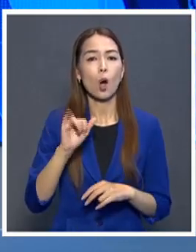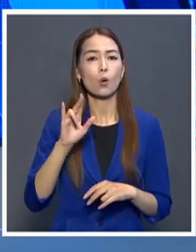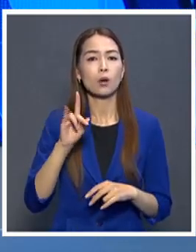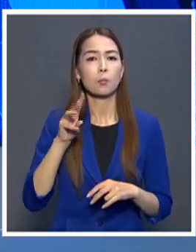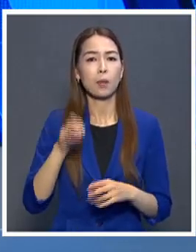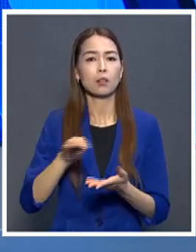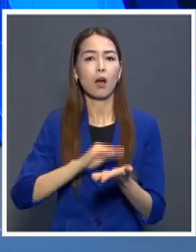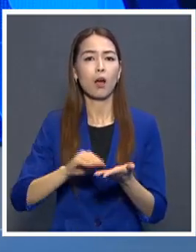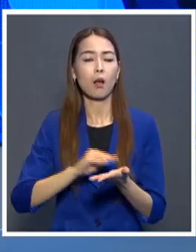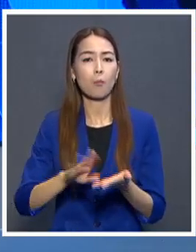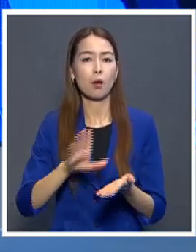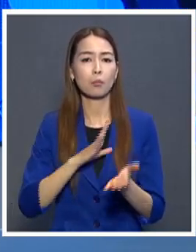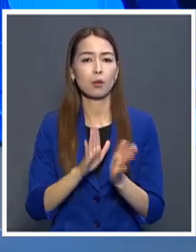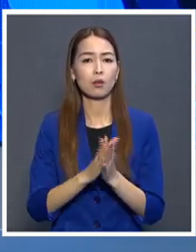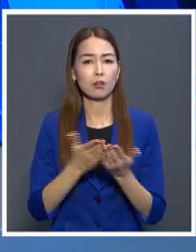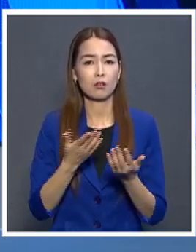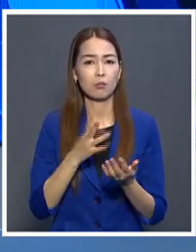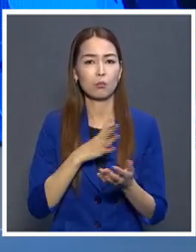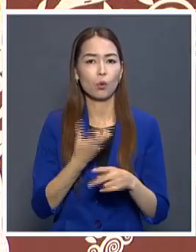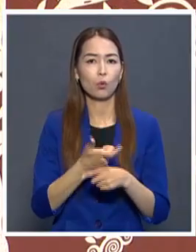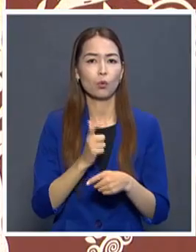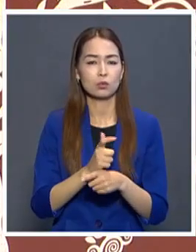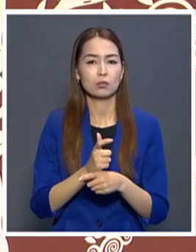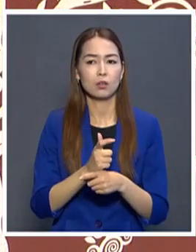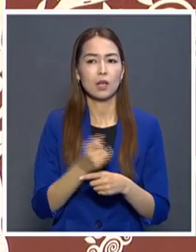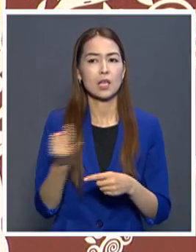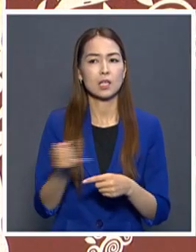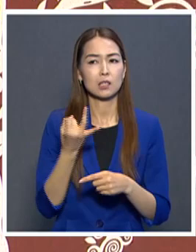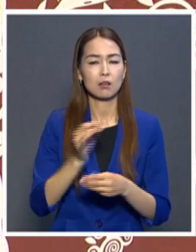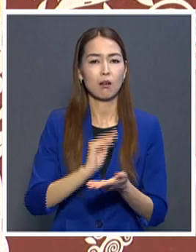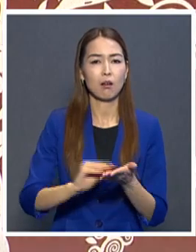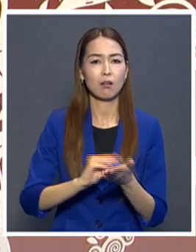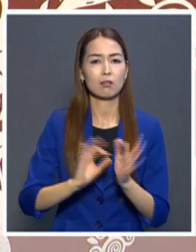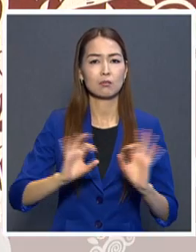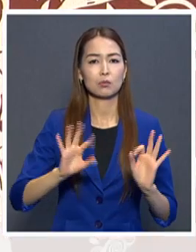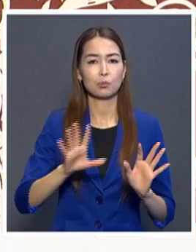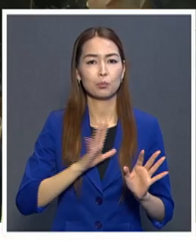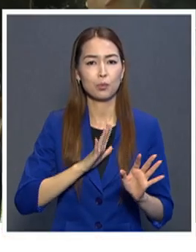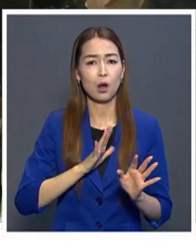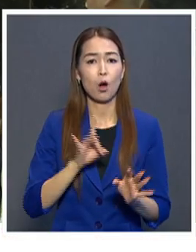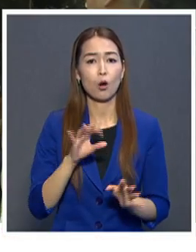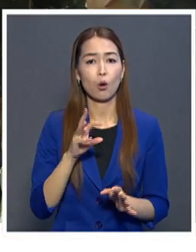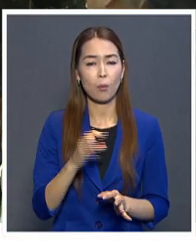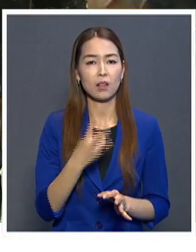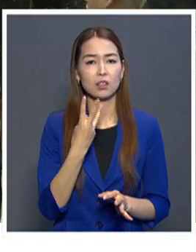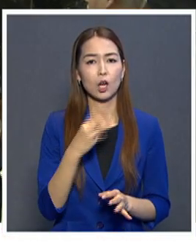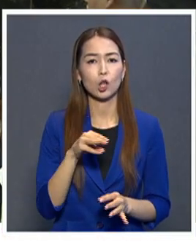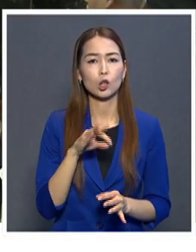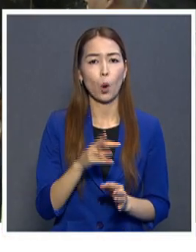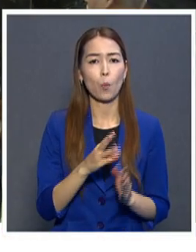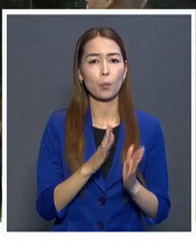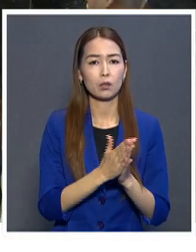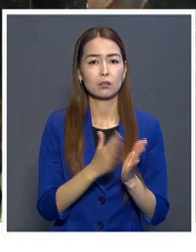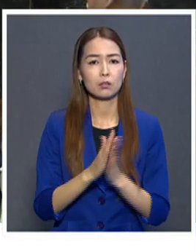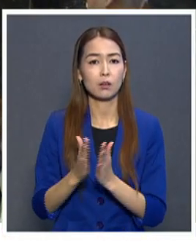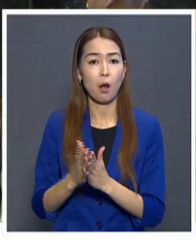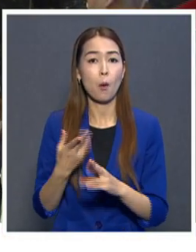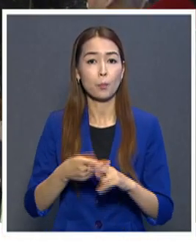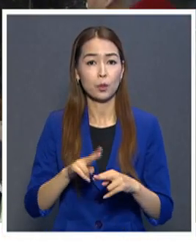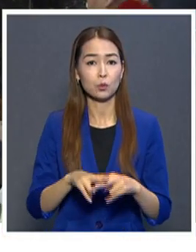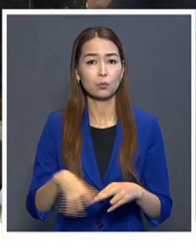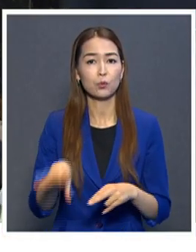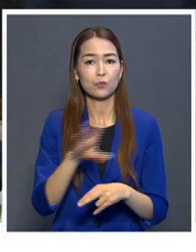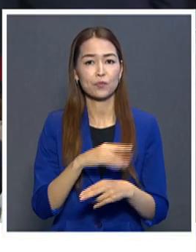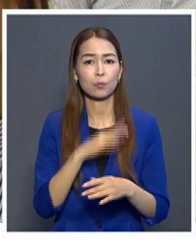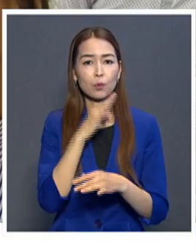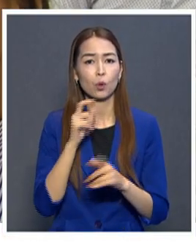көрді. Бұл қаламгердің 35 жыл бұрын бастаған шығармасы. Роман үш бөлімнен тұрады. Кейіпкерлерде өмірде болған адамдар. 17 жасында